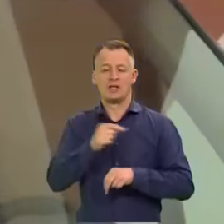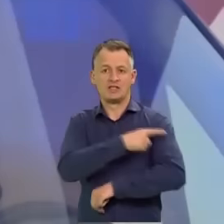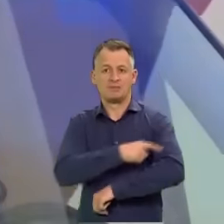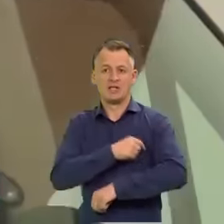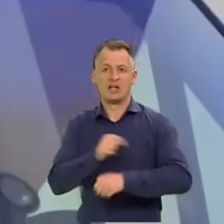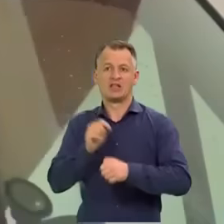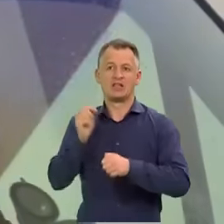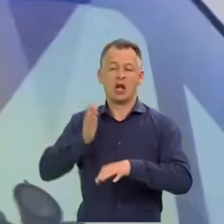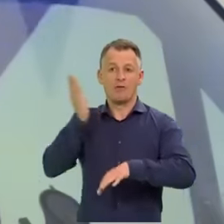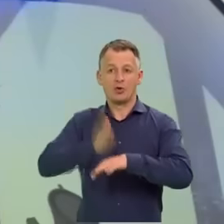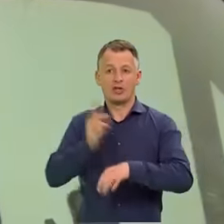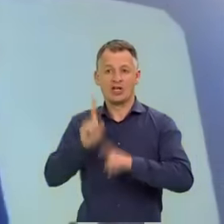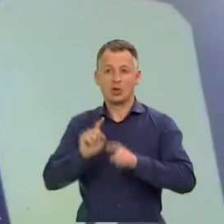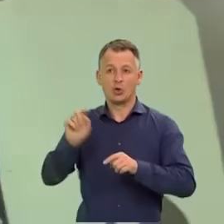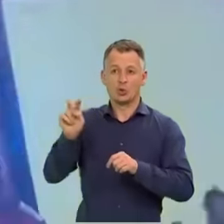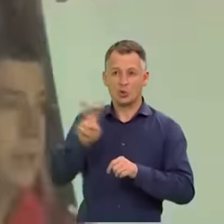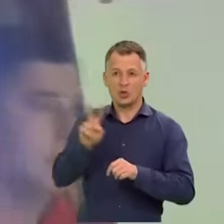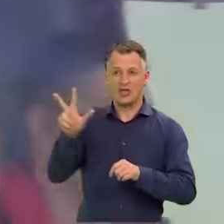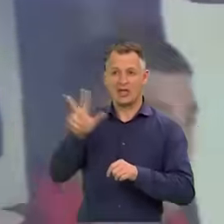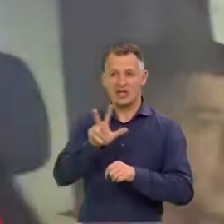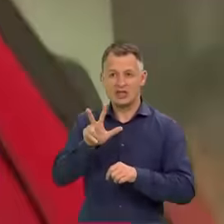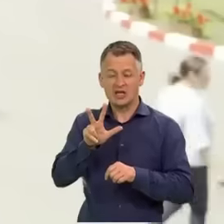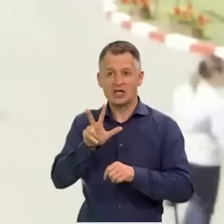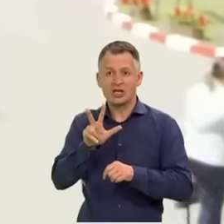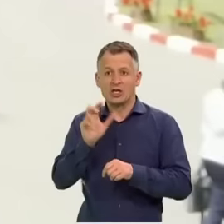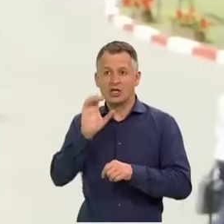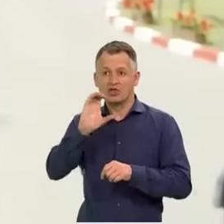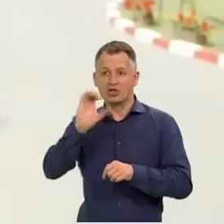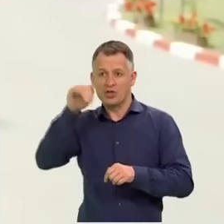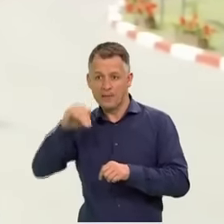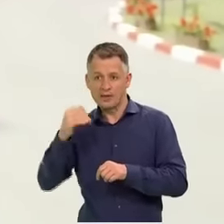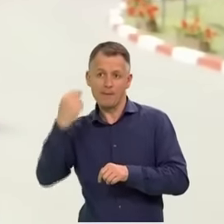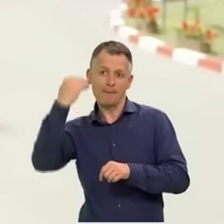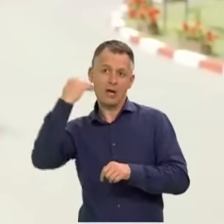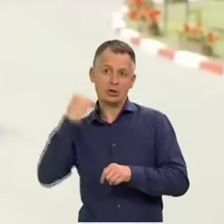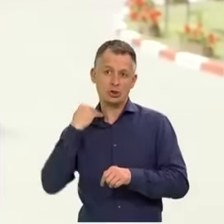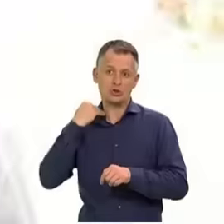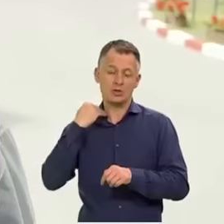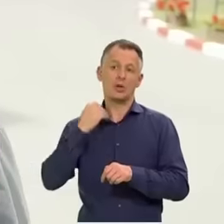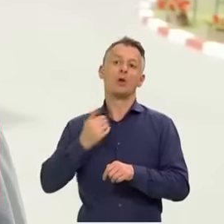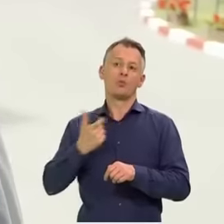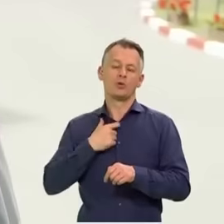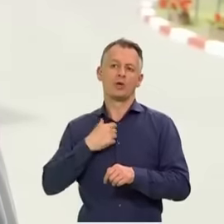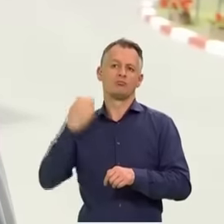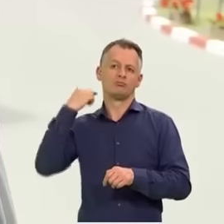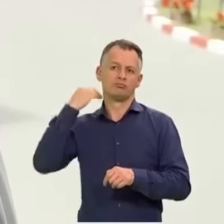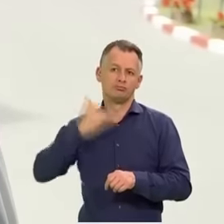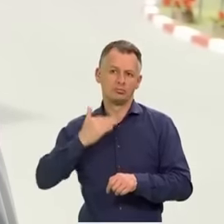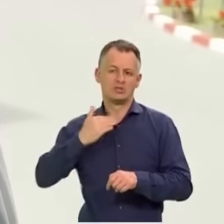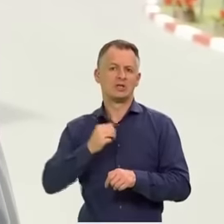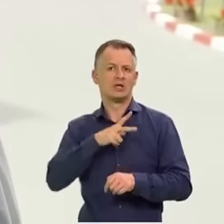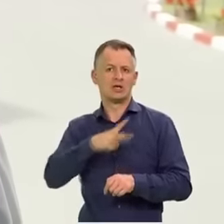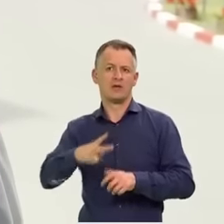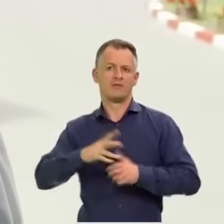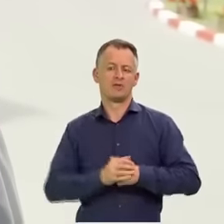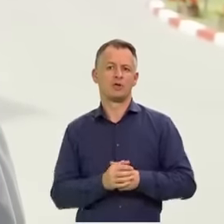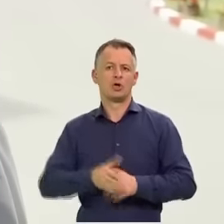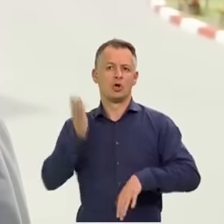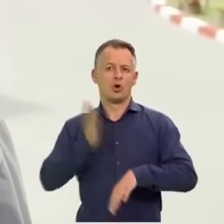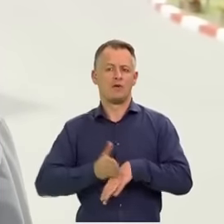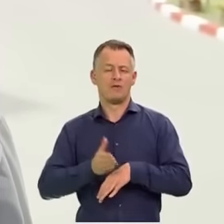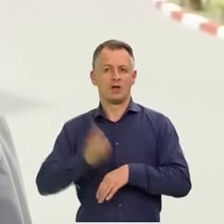2-3 cm mai jos, îi se putea tăia jugularea. A ajuns în unitate de primiri urgențe cu traumatism craniocerebral, cu pierdere